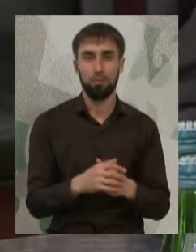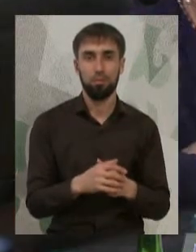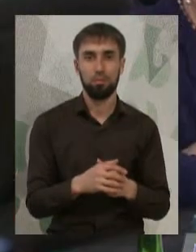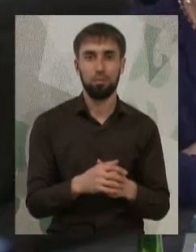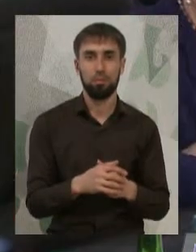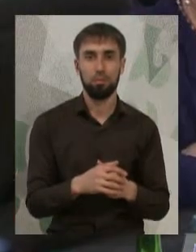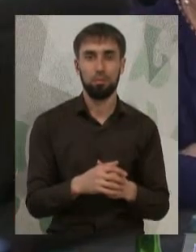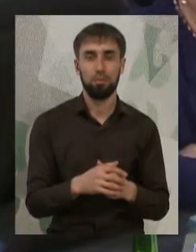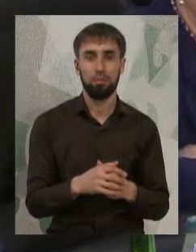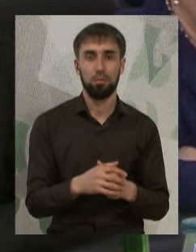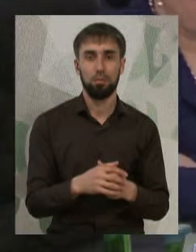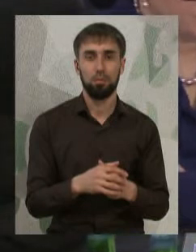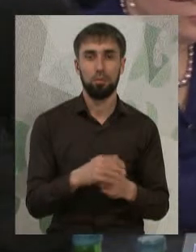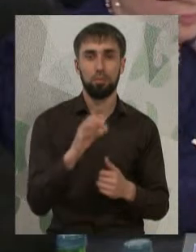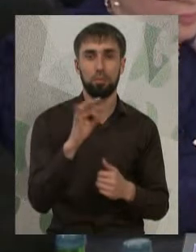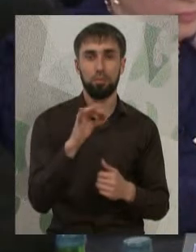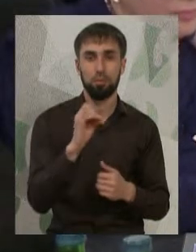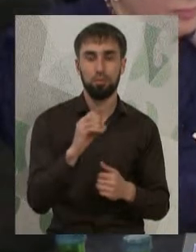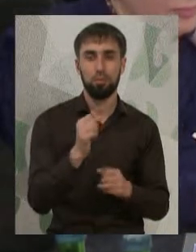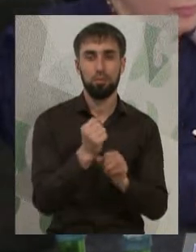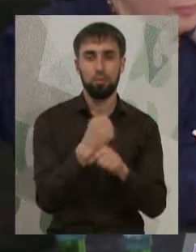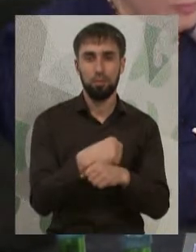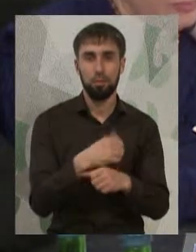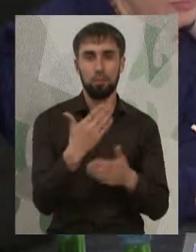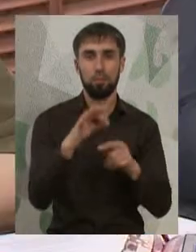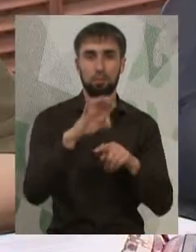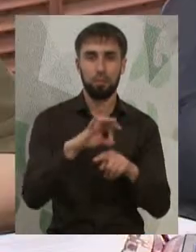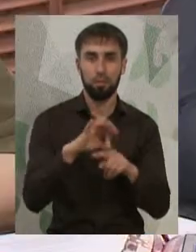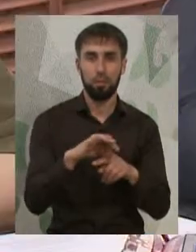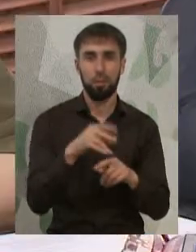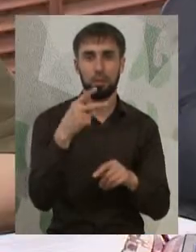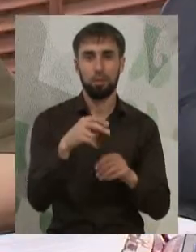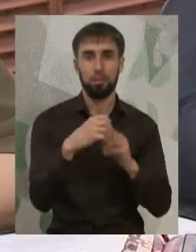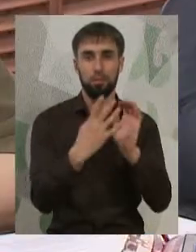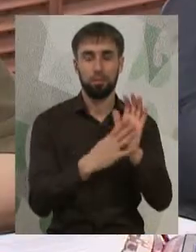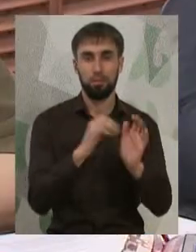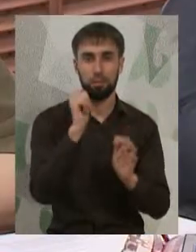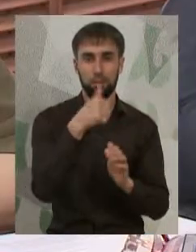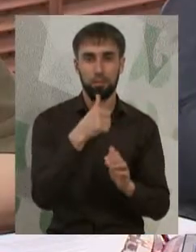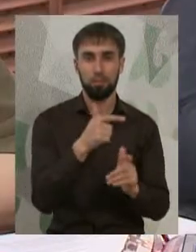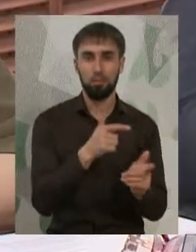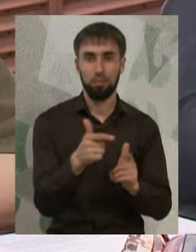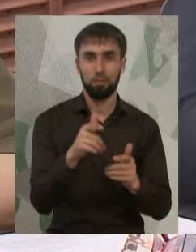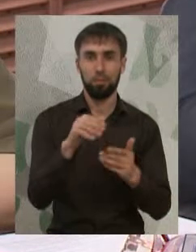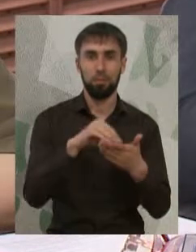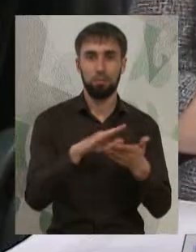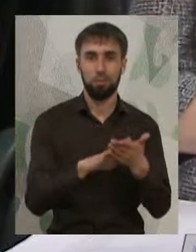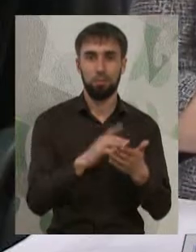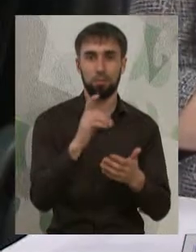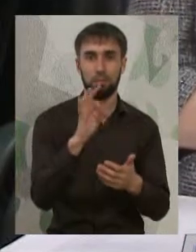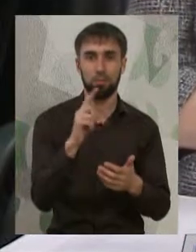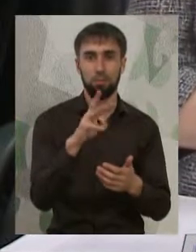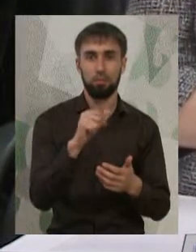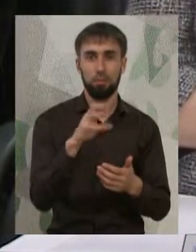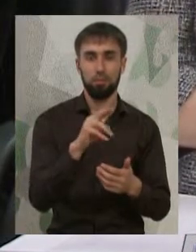рублей. Состояние производственного травматизма и профзаболеваемости в 2019 году, согласно докладу Хосмагомеда